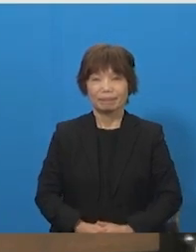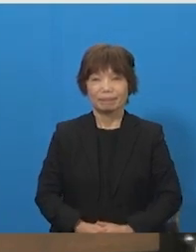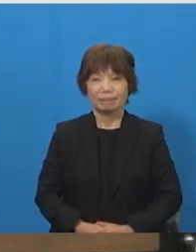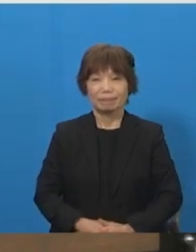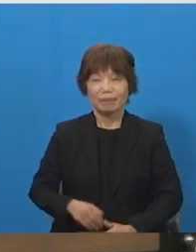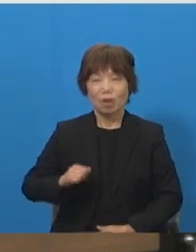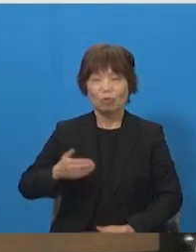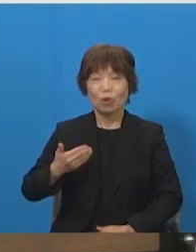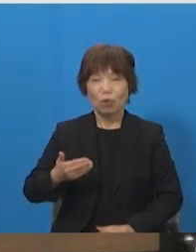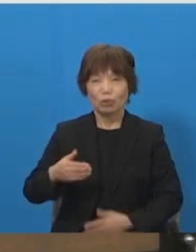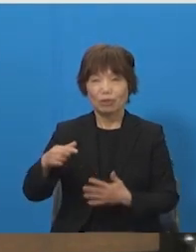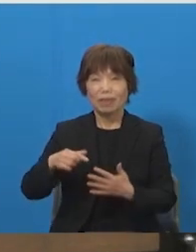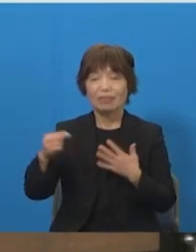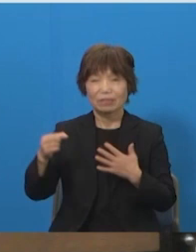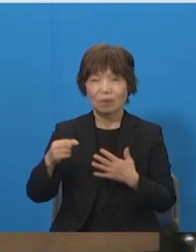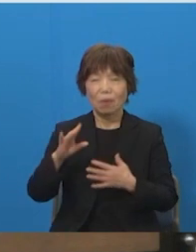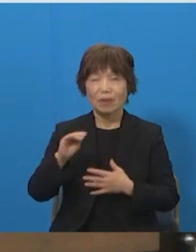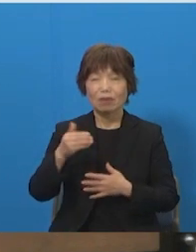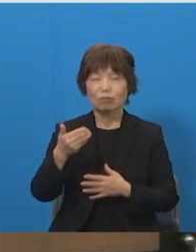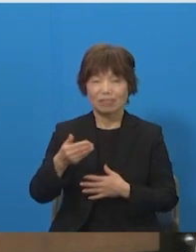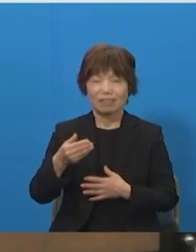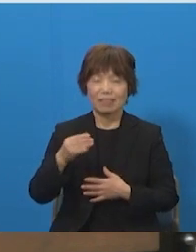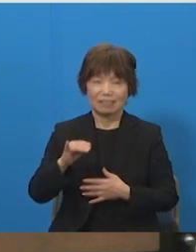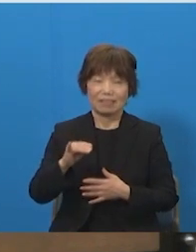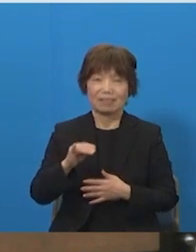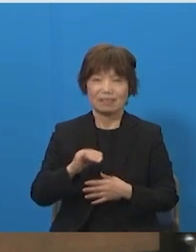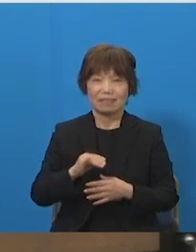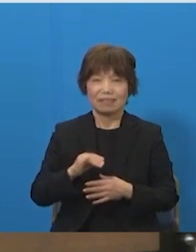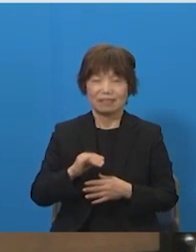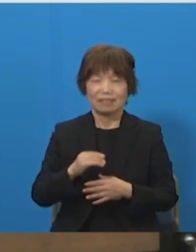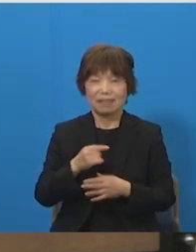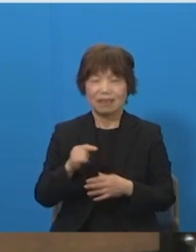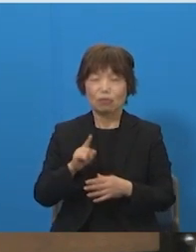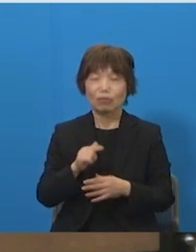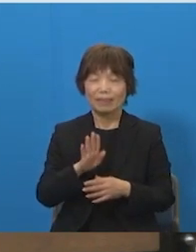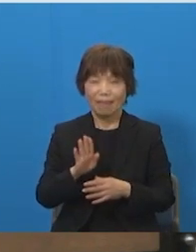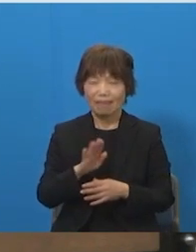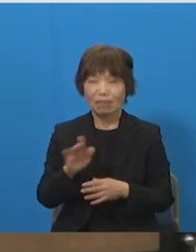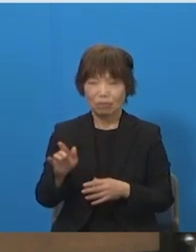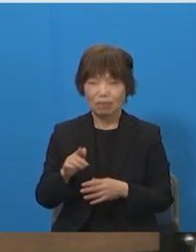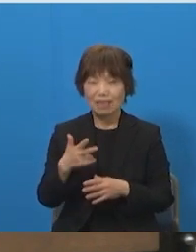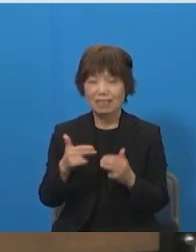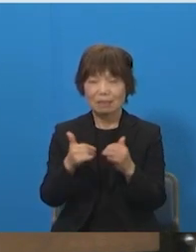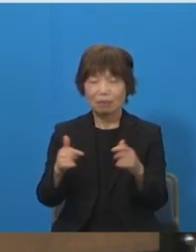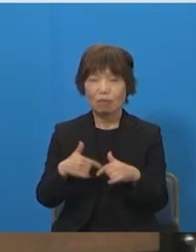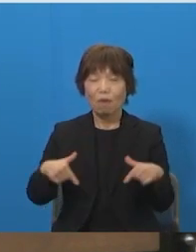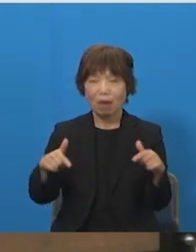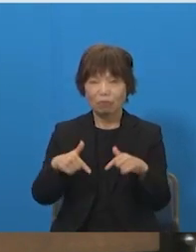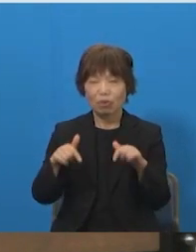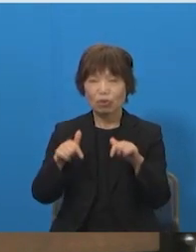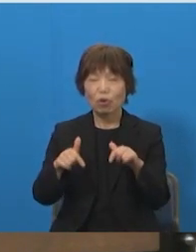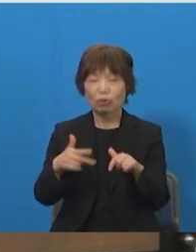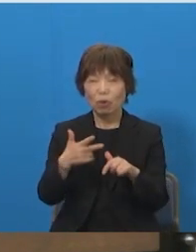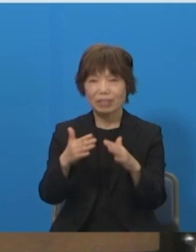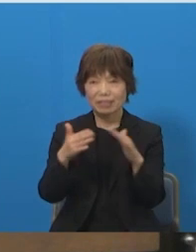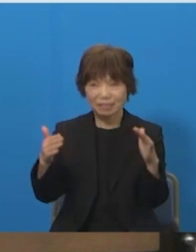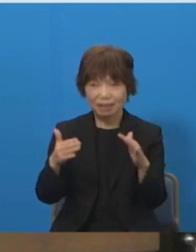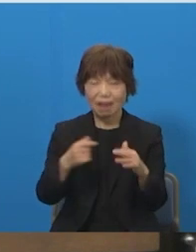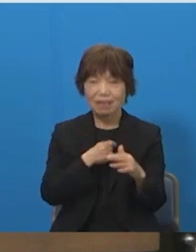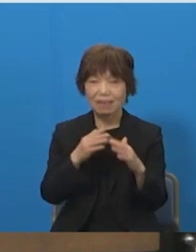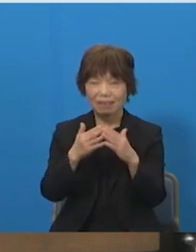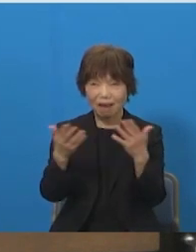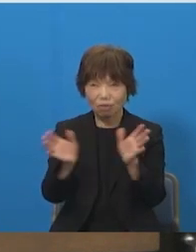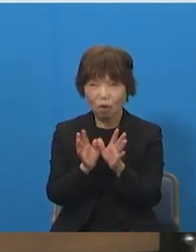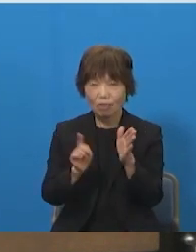右京区選出の菊池和秀です。私は民主市民フォーラム京都市会議員団を代表